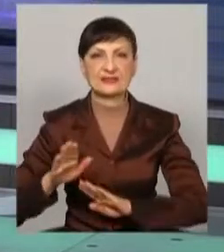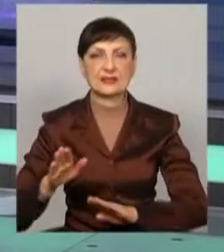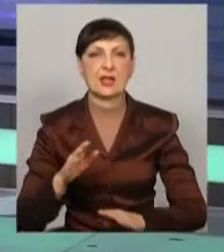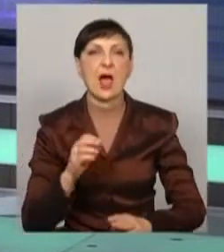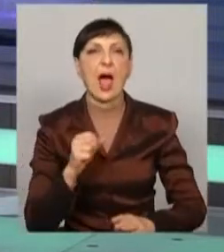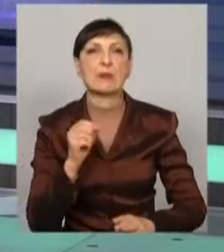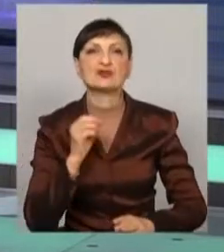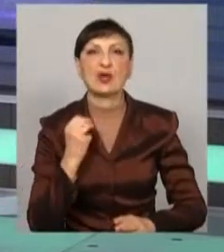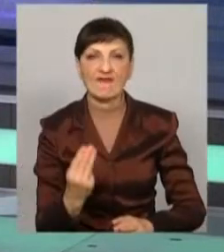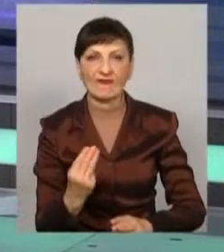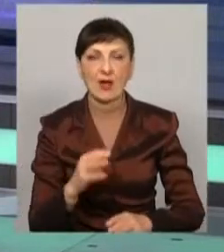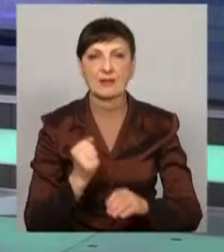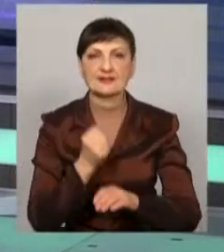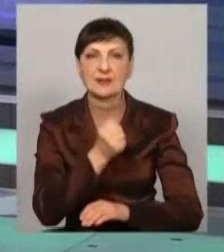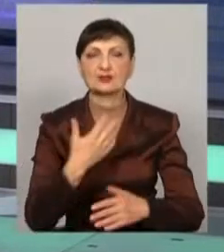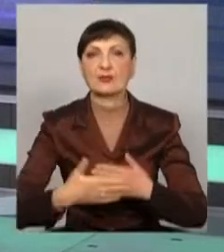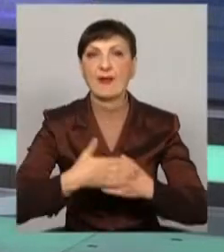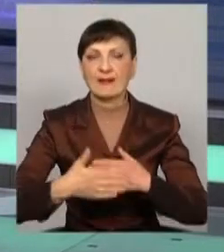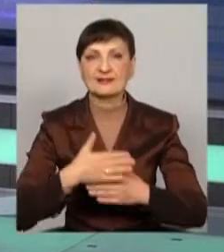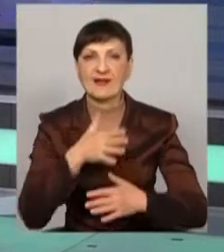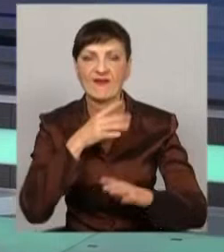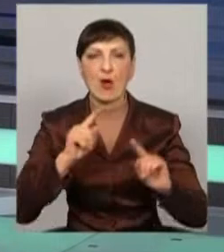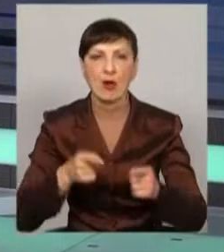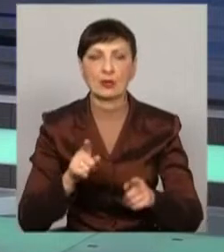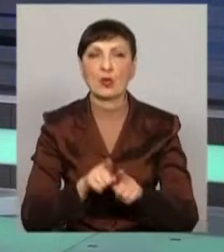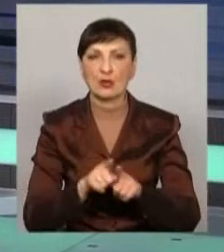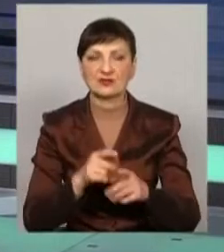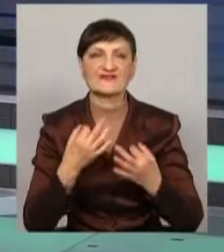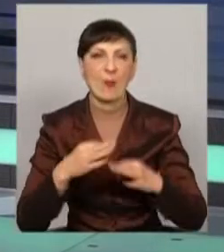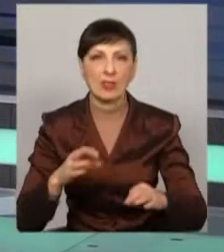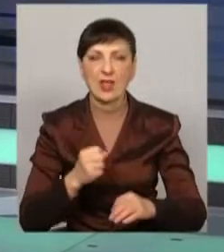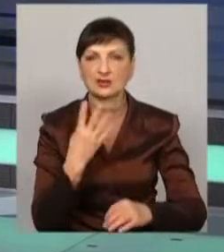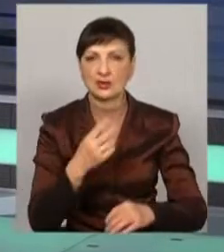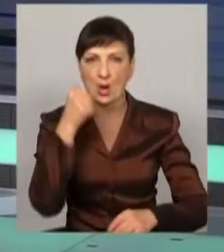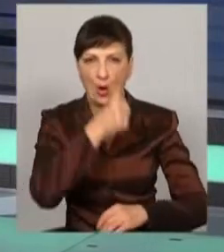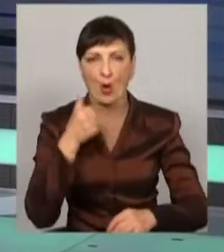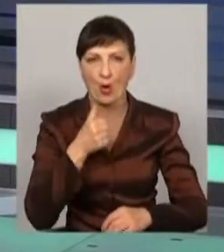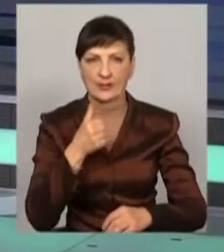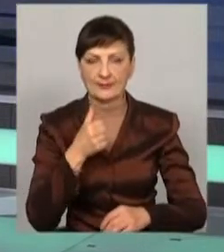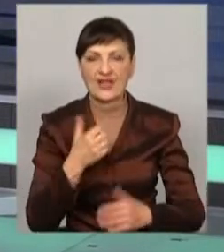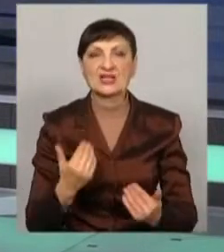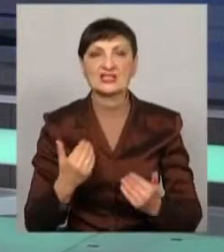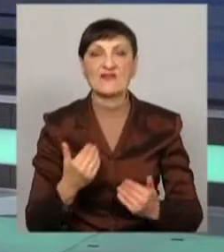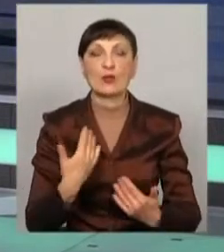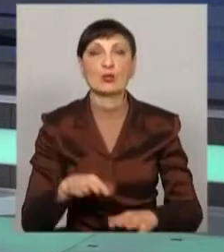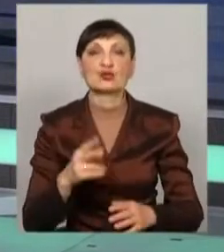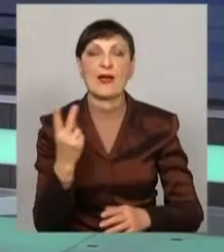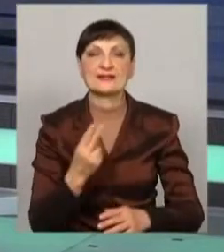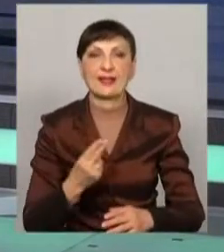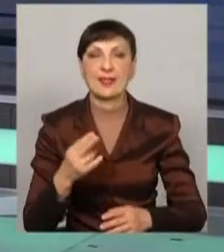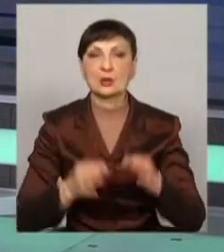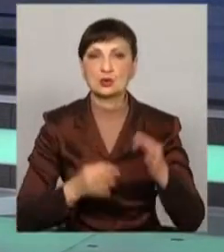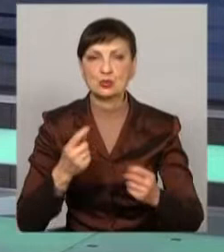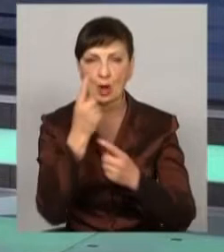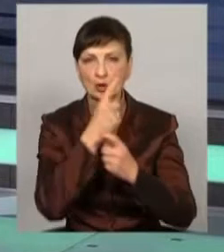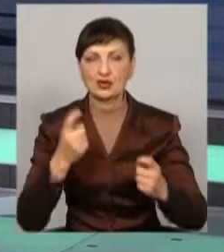Олжасу Абишеву назначили наказание в виде ограничения свободы сроком на 4 года. Сегодня в столичном суде состоялось